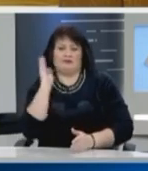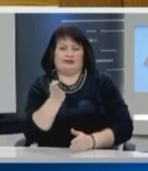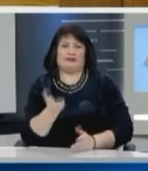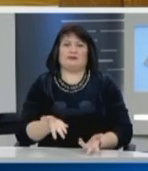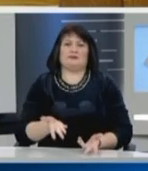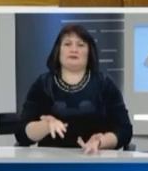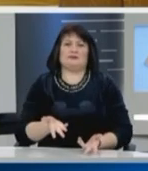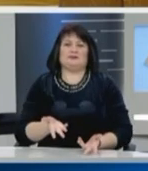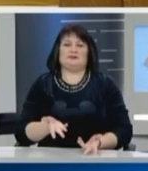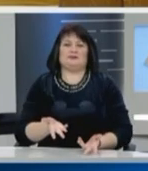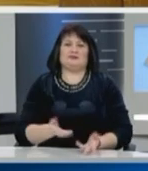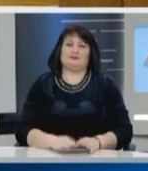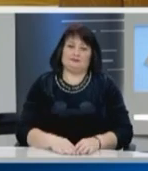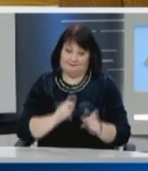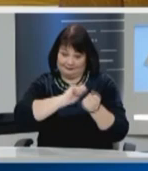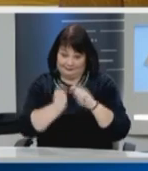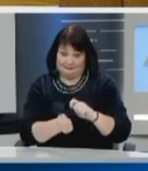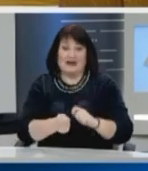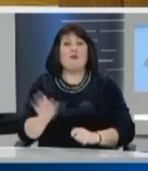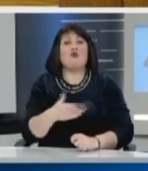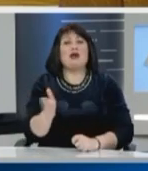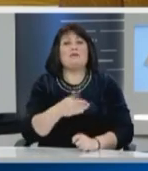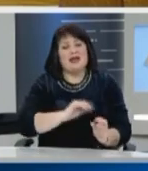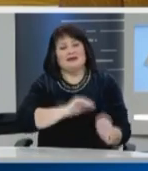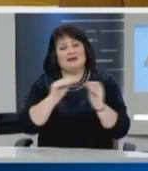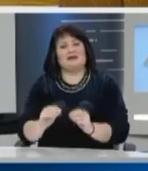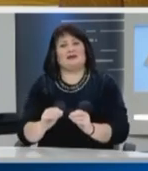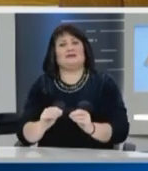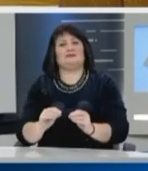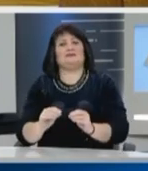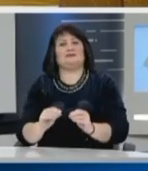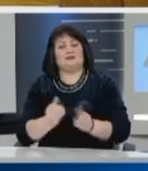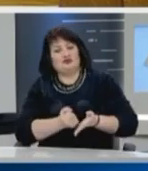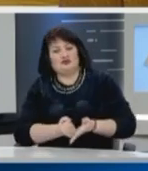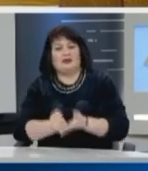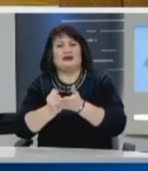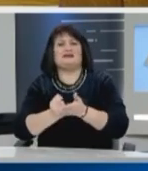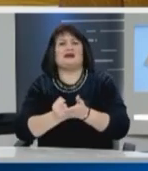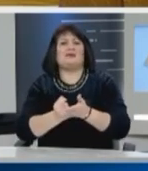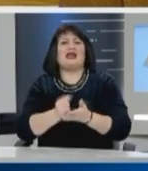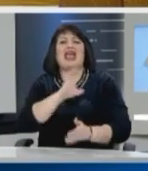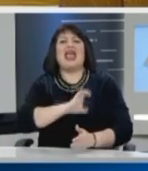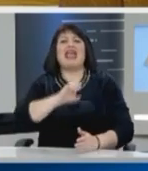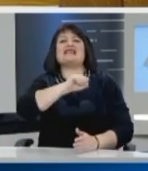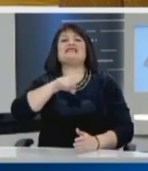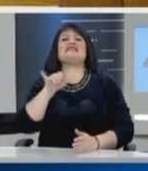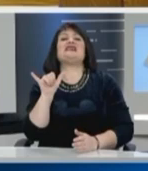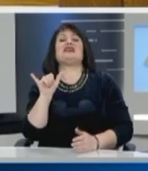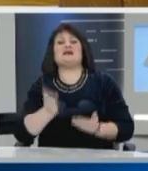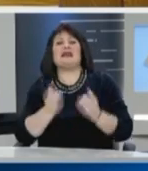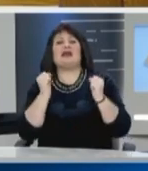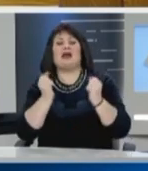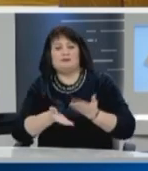εργασίας, την αποκατάσταση των απολυμένων του δεύτερου μνημονίου, τη στήριξη του Εθνικού Συστήματος Υγείας,